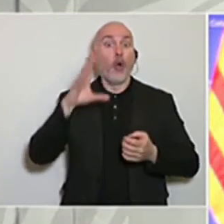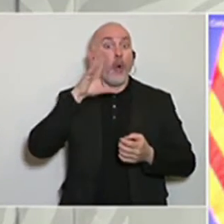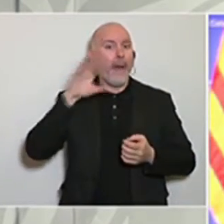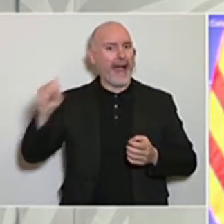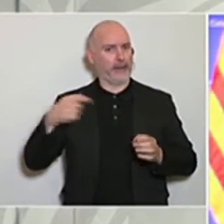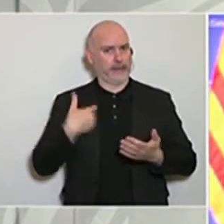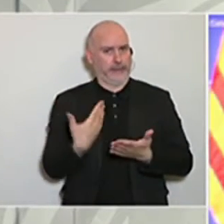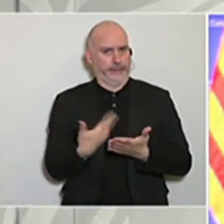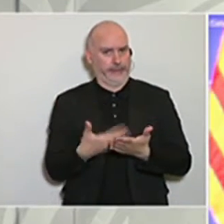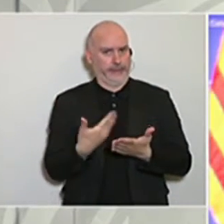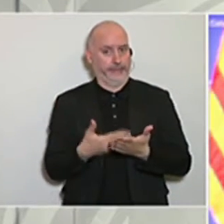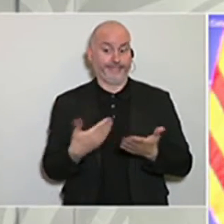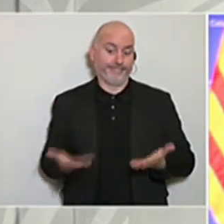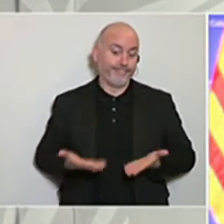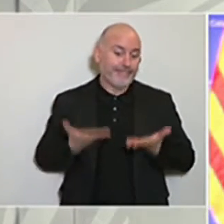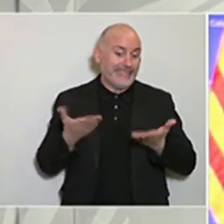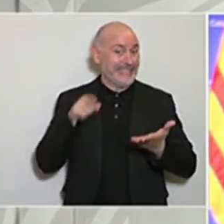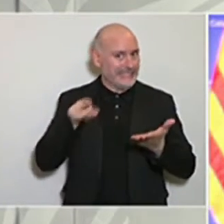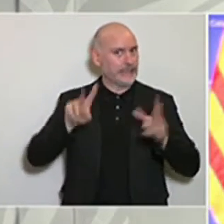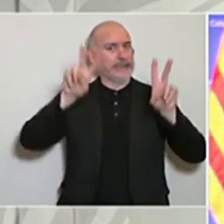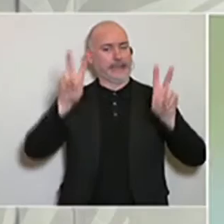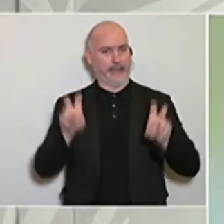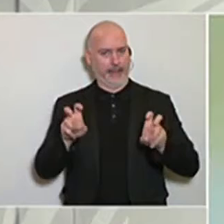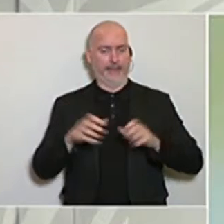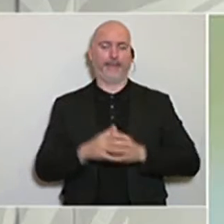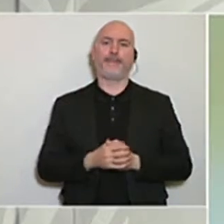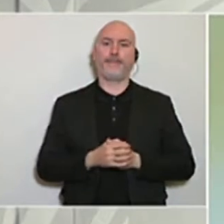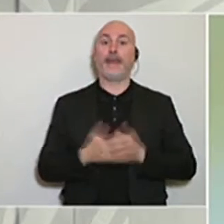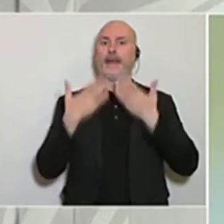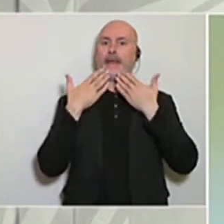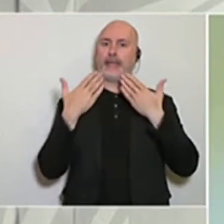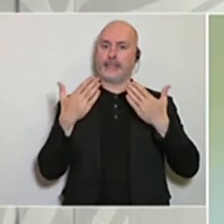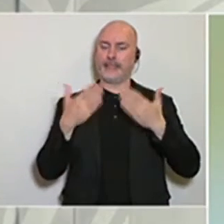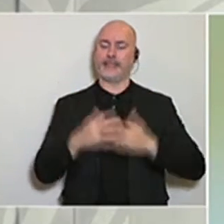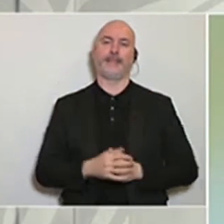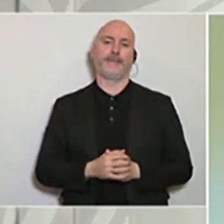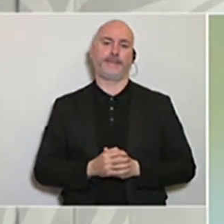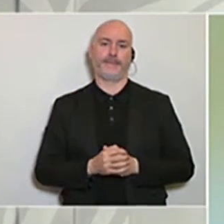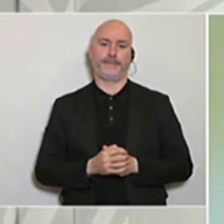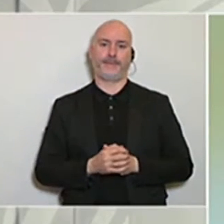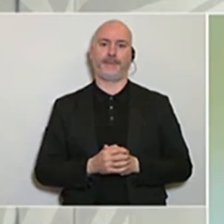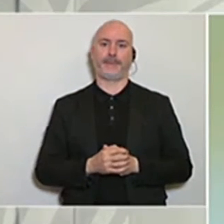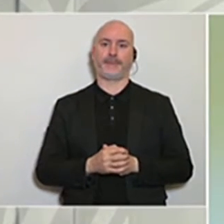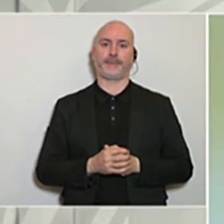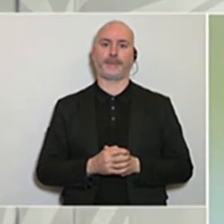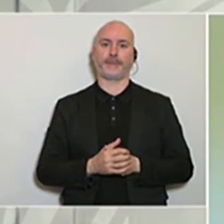sobre la taula en relació amb aquest tema. Gràcies.